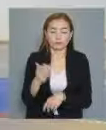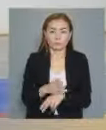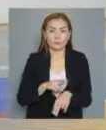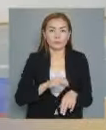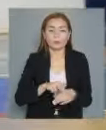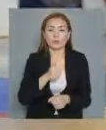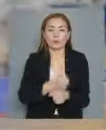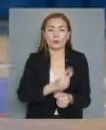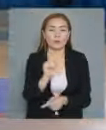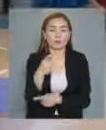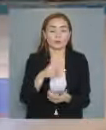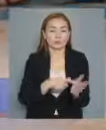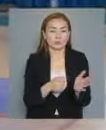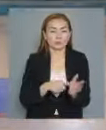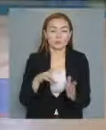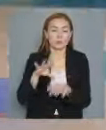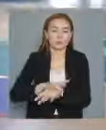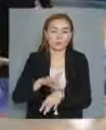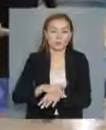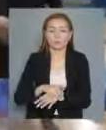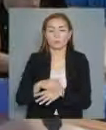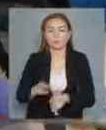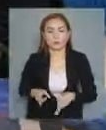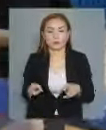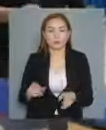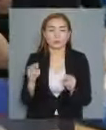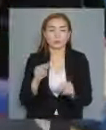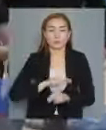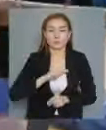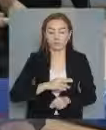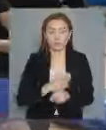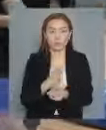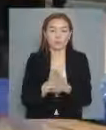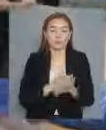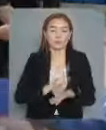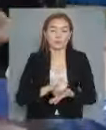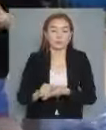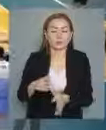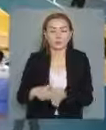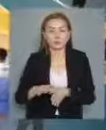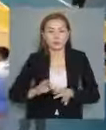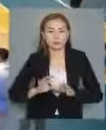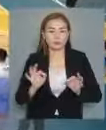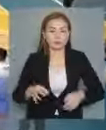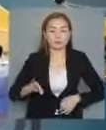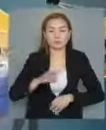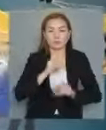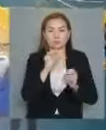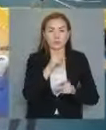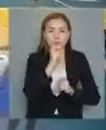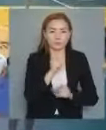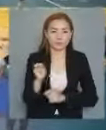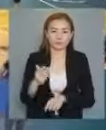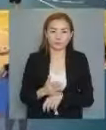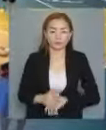Полиция бөлімдерінің үздік тергеуші, анықтаушы және криминалистері адал еңбегі, қызметтік міндетін орындаудағы кәсібилігі үшін арнайы марапатқа ие